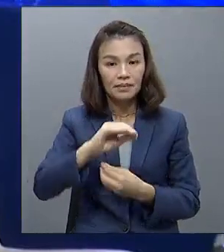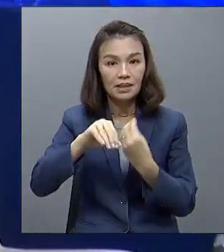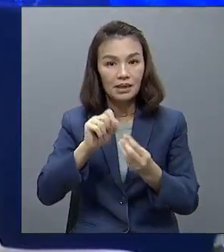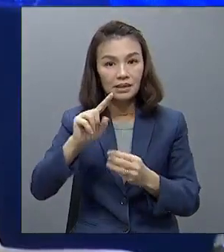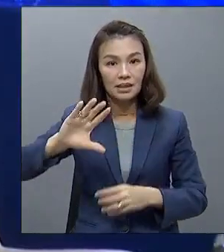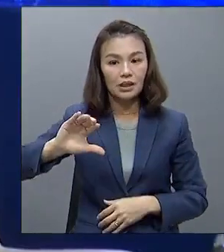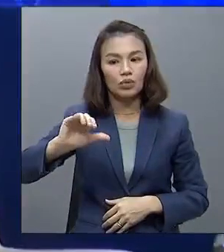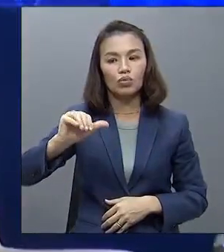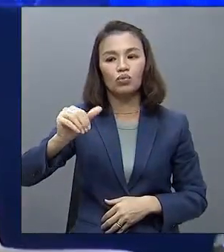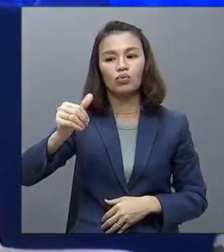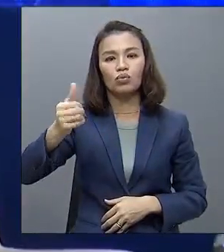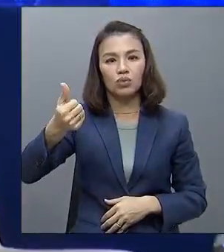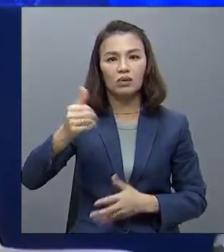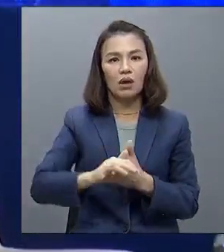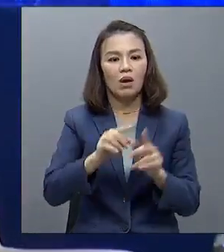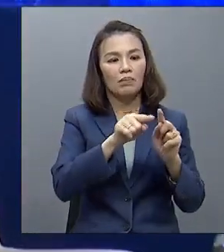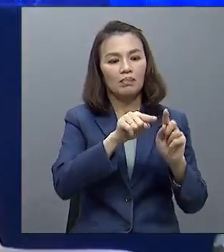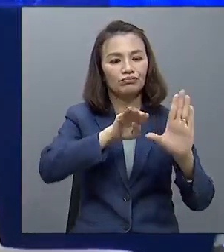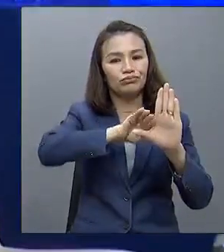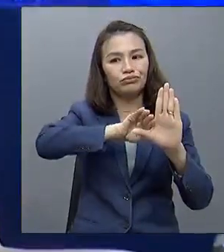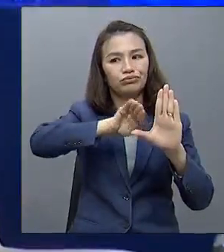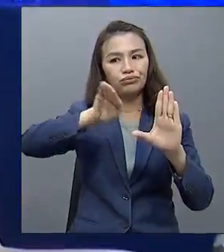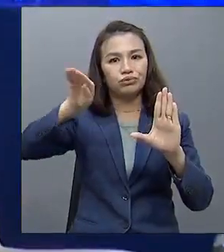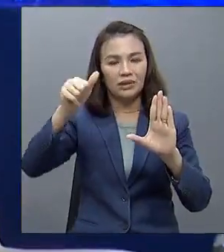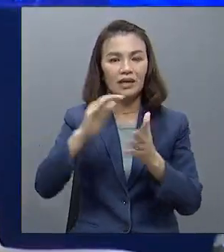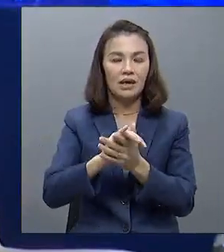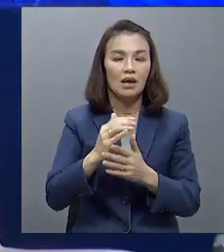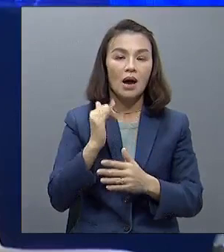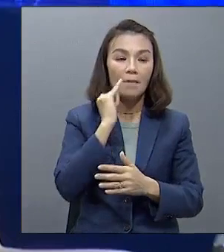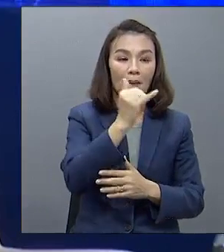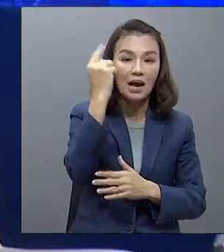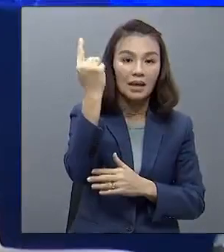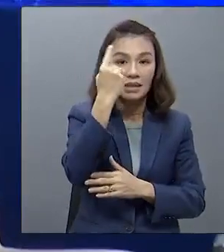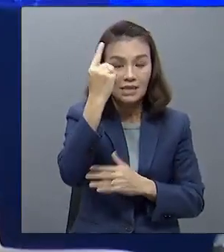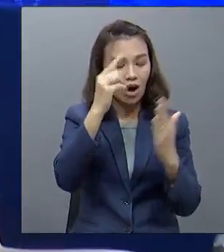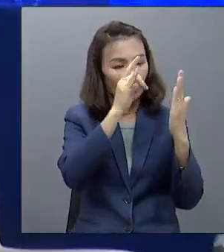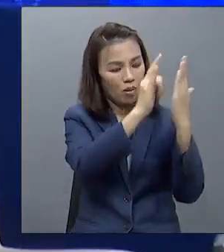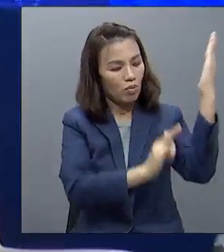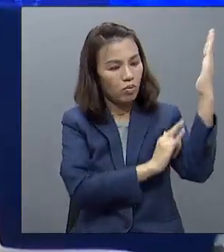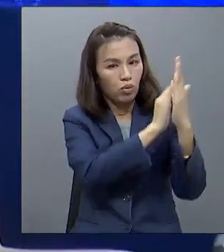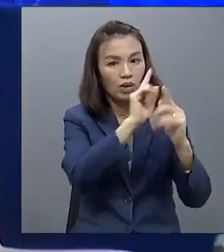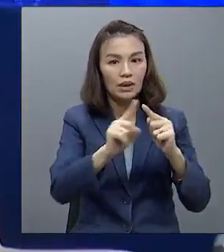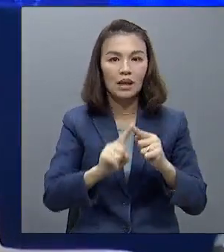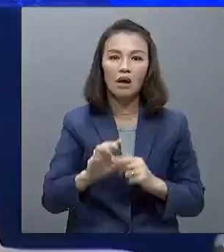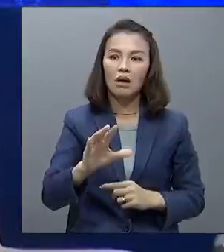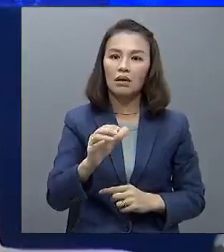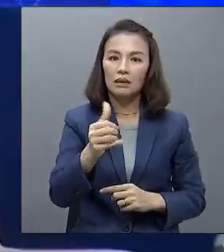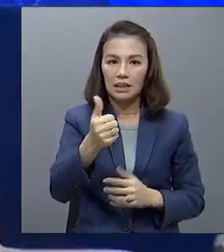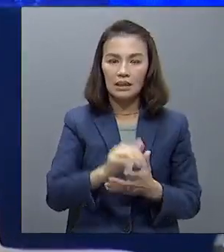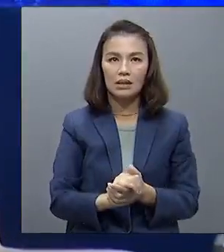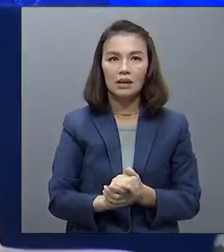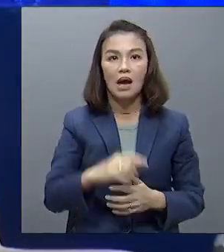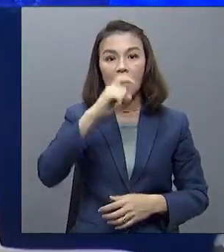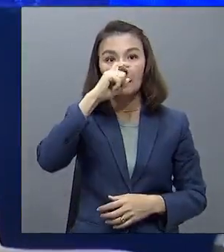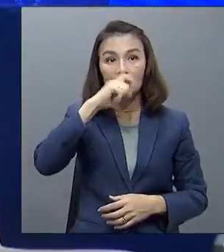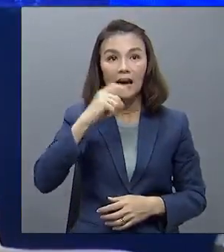รีบาวด์การกระตุ้นเศรษฐกิจถ้าท่านไปตามเมืองท่องเที่ยวไปอะไรต่างๆเนี่ยจะเห็นว่าทุกอย่างดีขึ้นและการท่องเที่ยวเนี่ยเป็นจุดแข็งของประเทศ